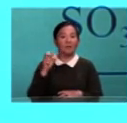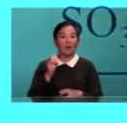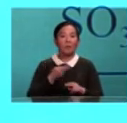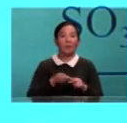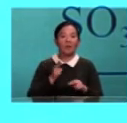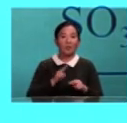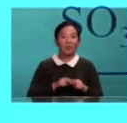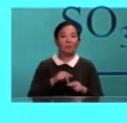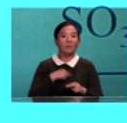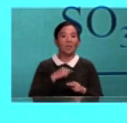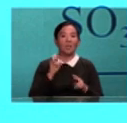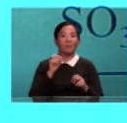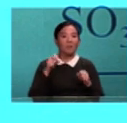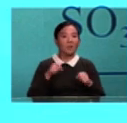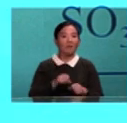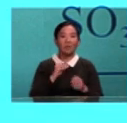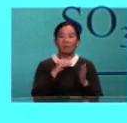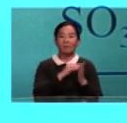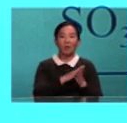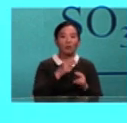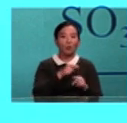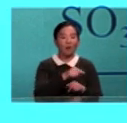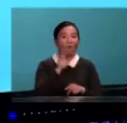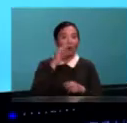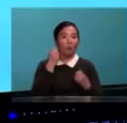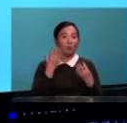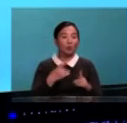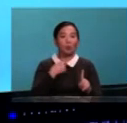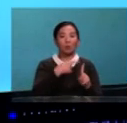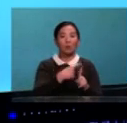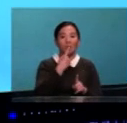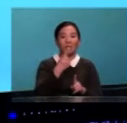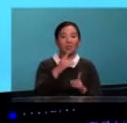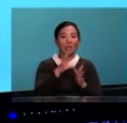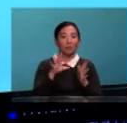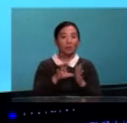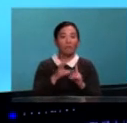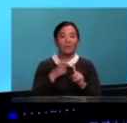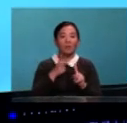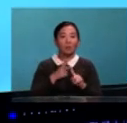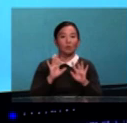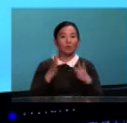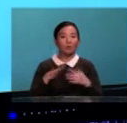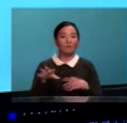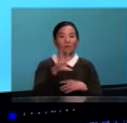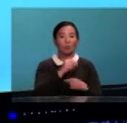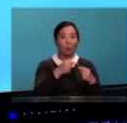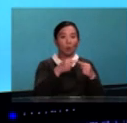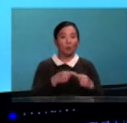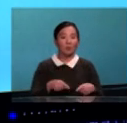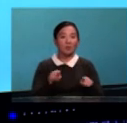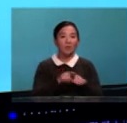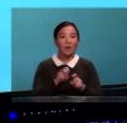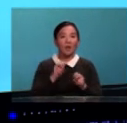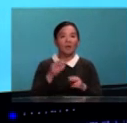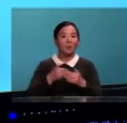мы не имеем права писать туда воду. Мы просто с вами пишем плюс один электрон. Во втором случае все точно так же, как